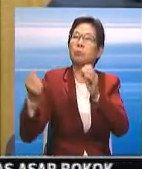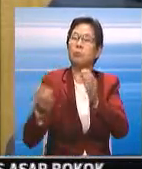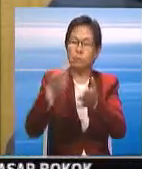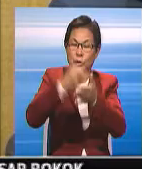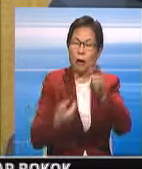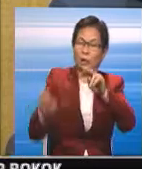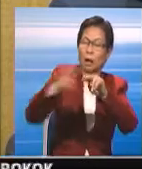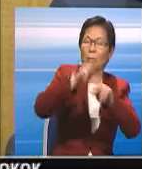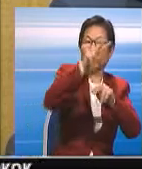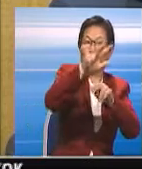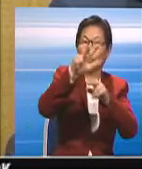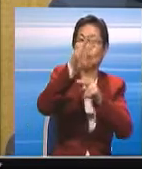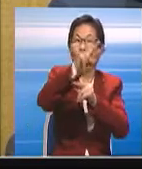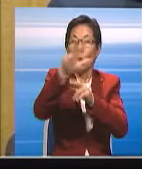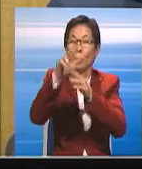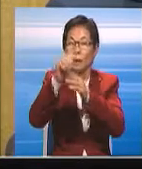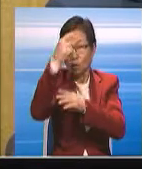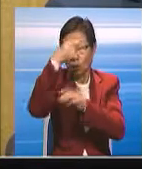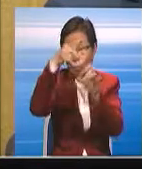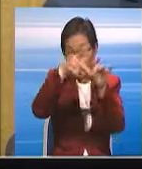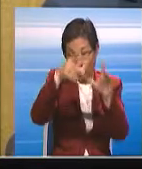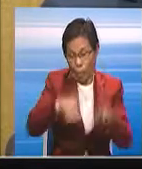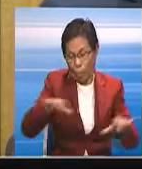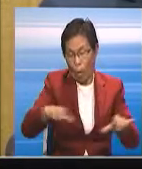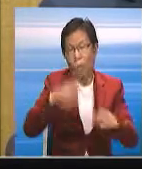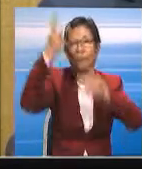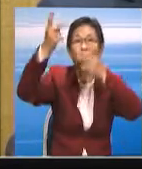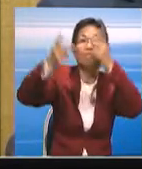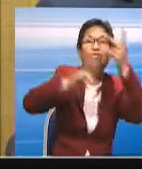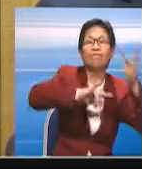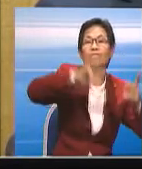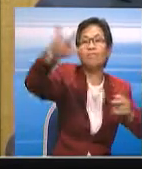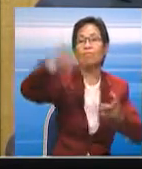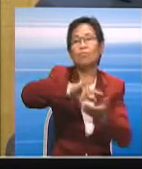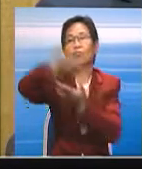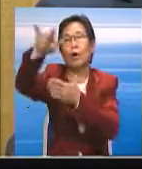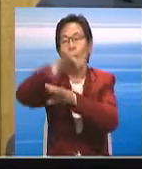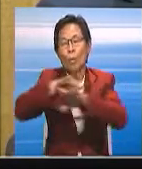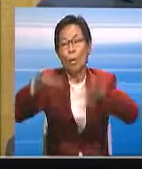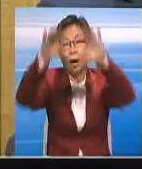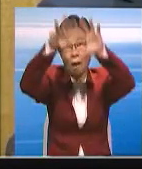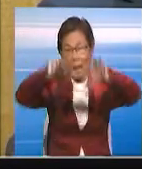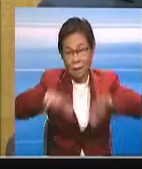sebanyak RM23 untuk penumpang yang melakukan perjalanan ke destinasi